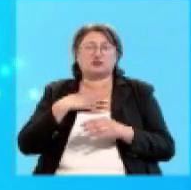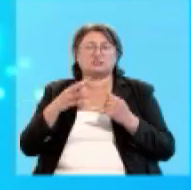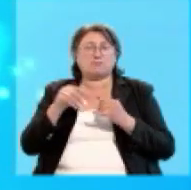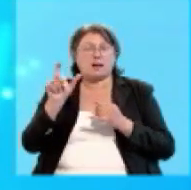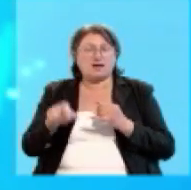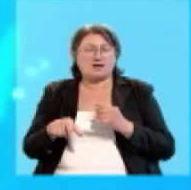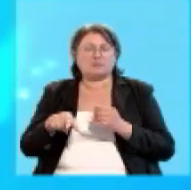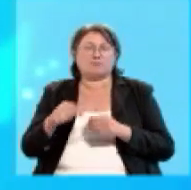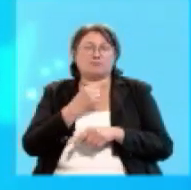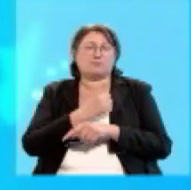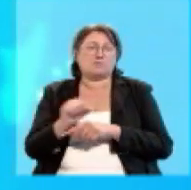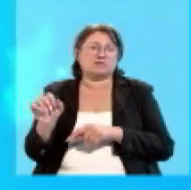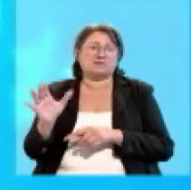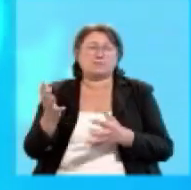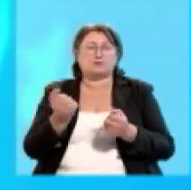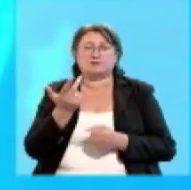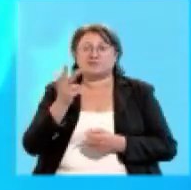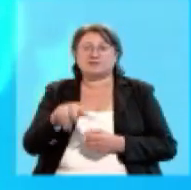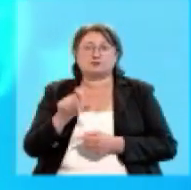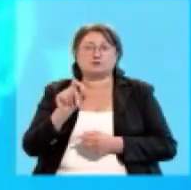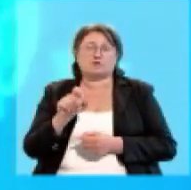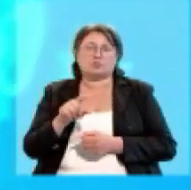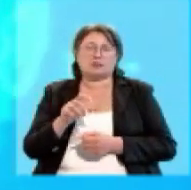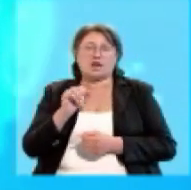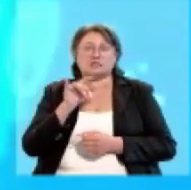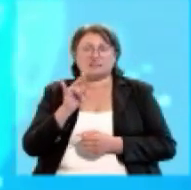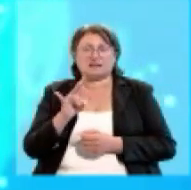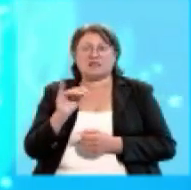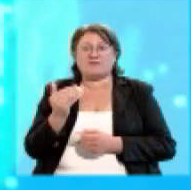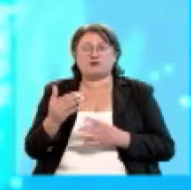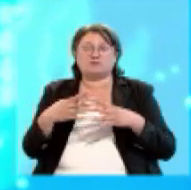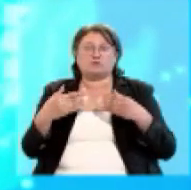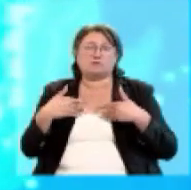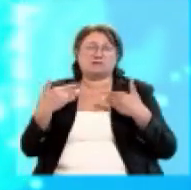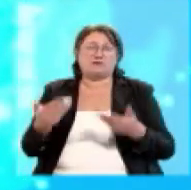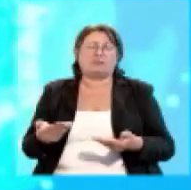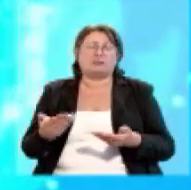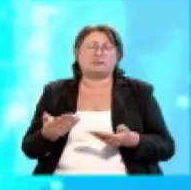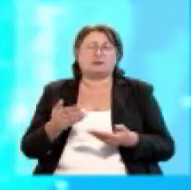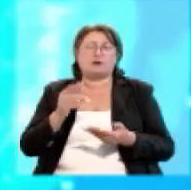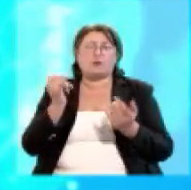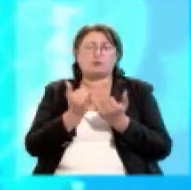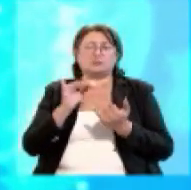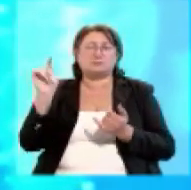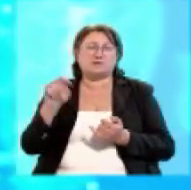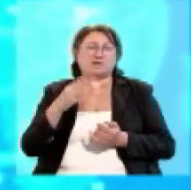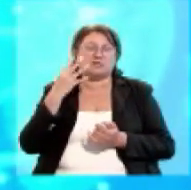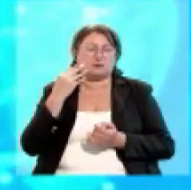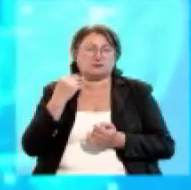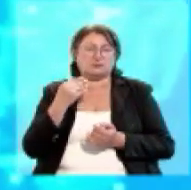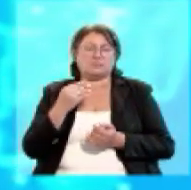3 алтынды еншіледі. Арсений Гизарян мен оның отбасын Алматыдан келген арнайы қонақ Анна Тарасян құттықтады. Ол